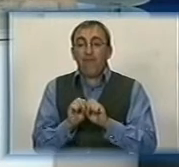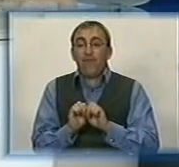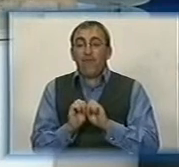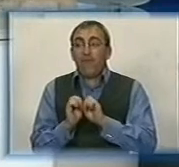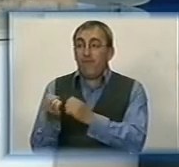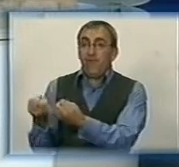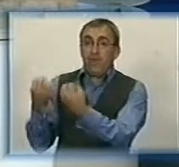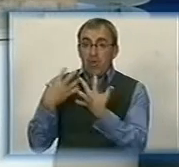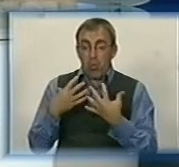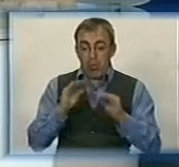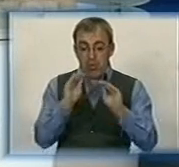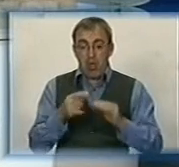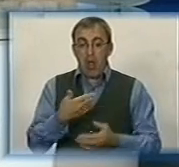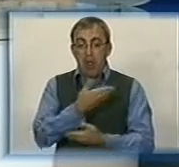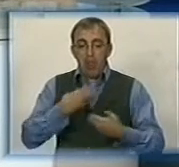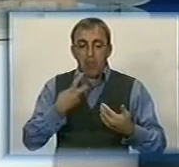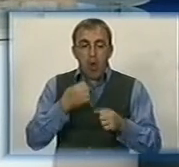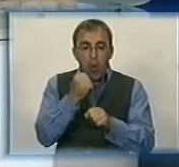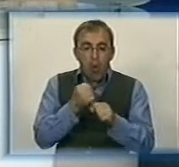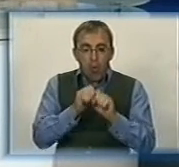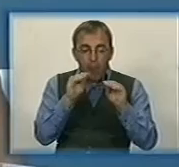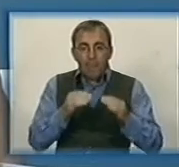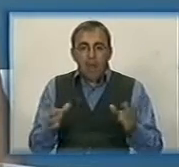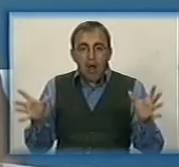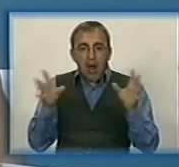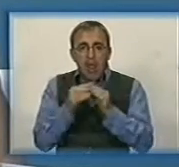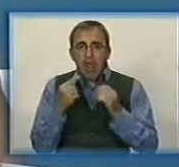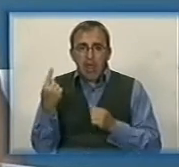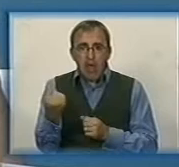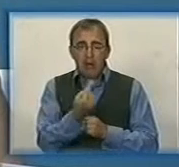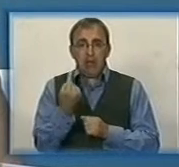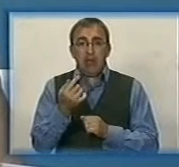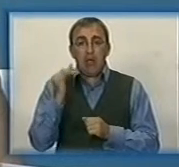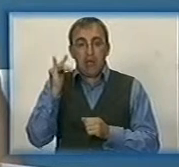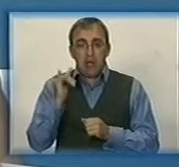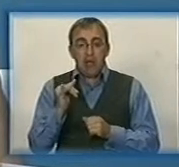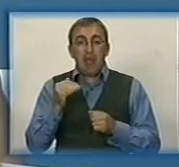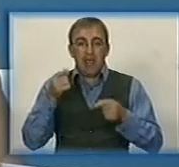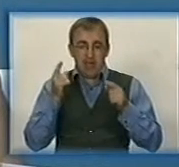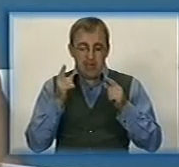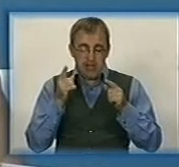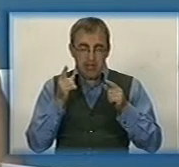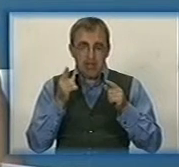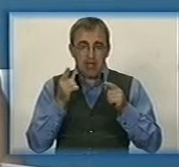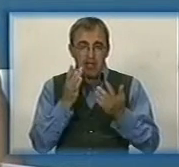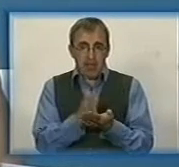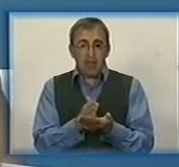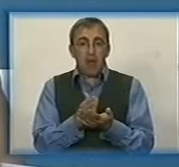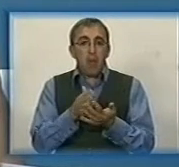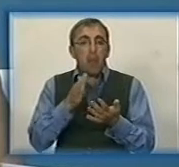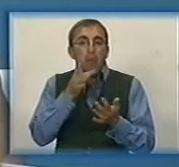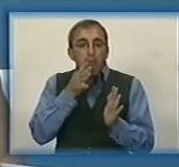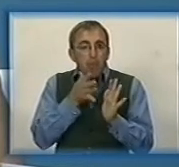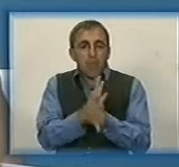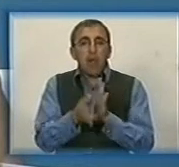то нам нужно их обработать, свести в единое и, естественно, типографии потратить время напечатать